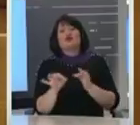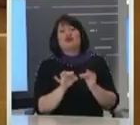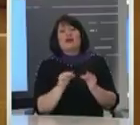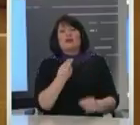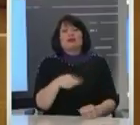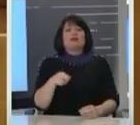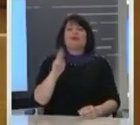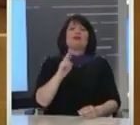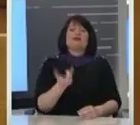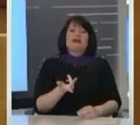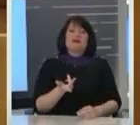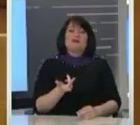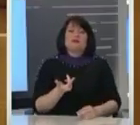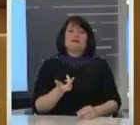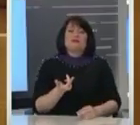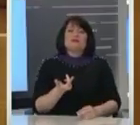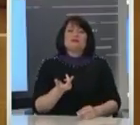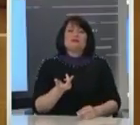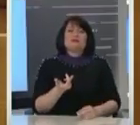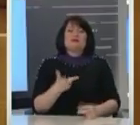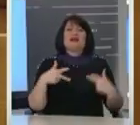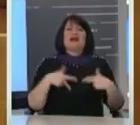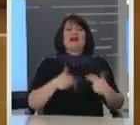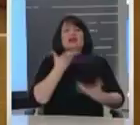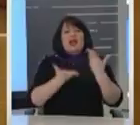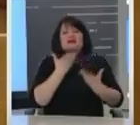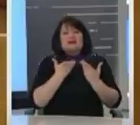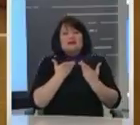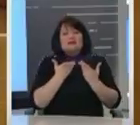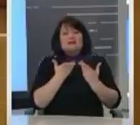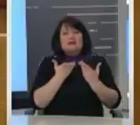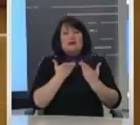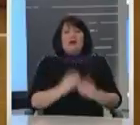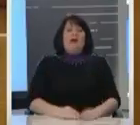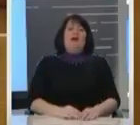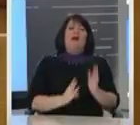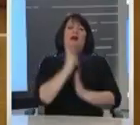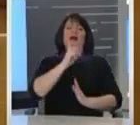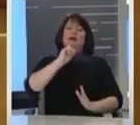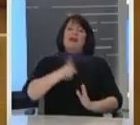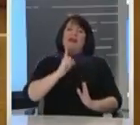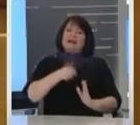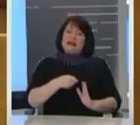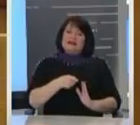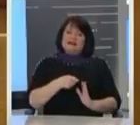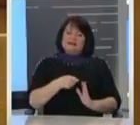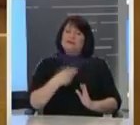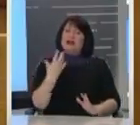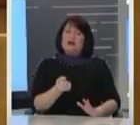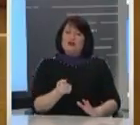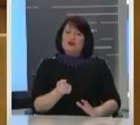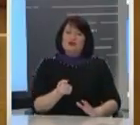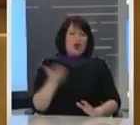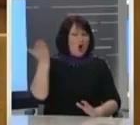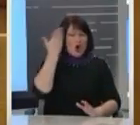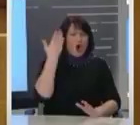αυξάνονται για άλλη μια φορά αντί να μειώνονται οι κρατικές δαπάνες. 13 διατάξεις του πολυνομοσχεδίου έχουν πρόσθετο